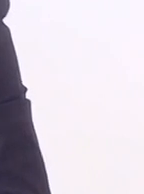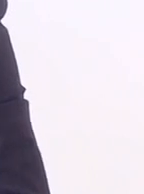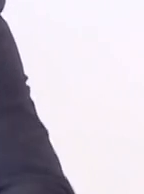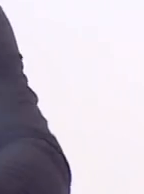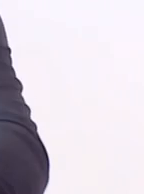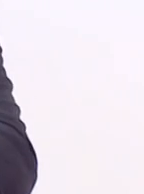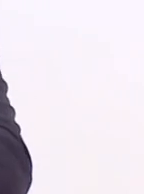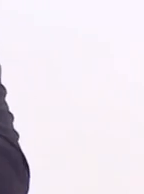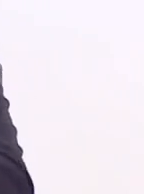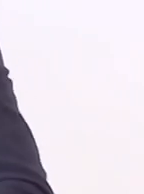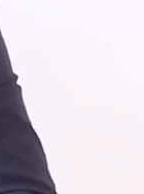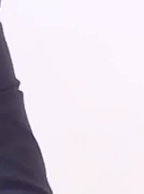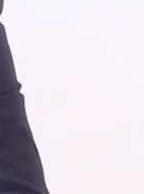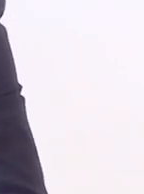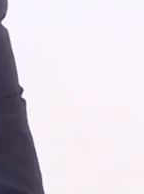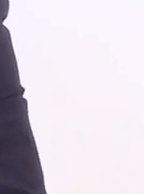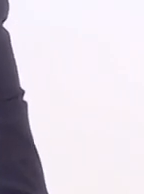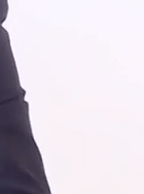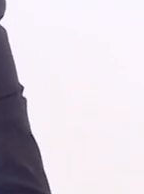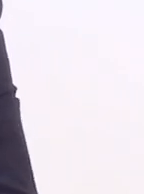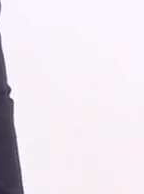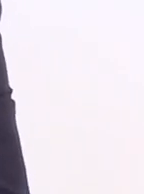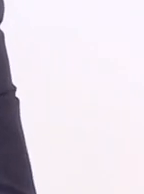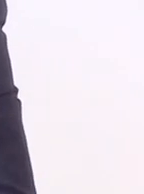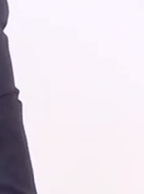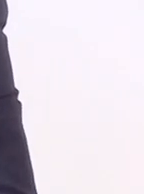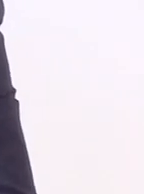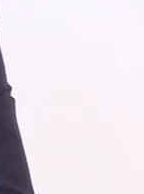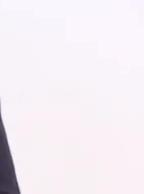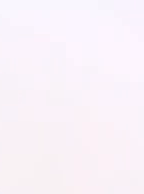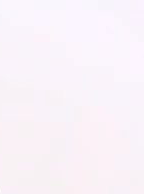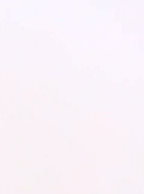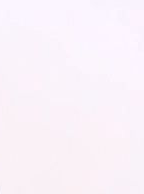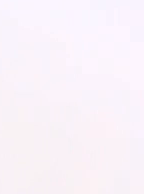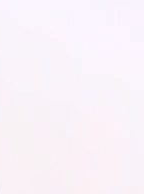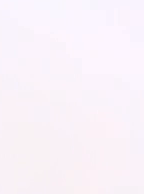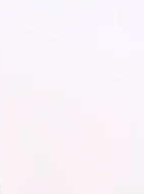Bonsoir, mesdames et messieurs. Nous sommes au deuxième jour de la proclamation des résultats de la présidentielle